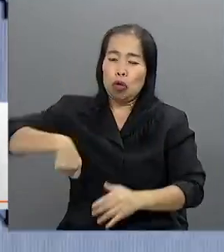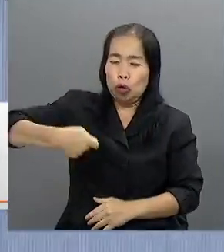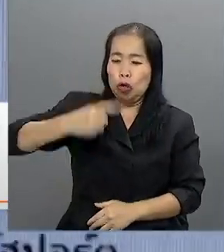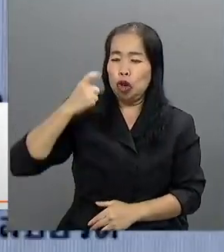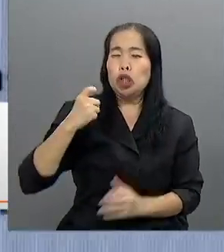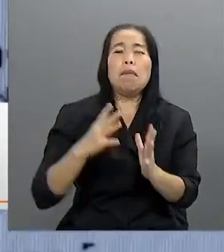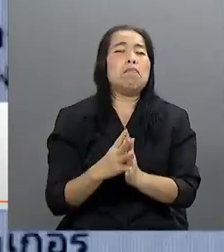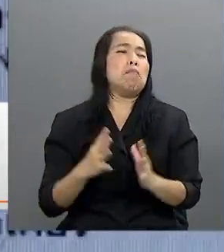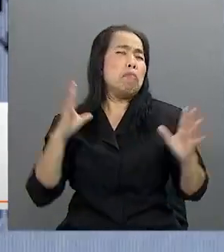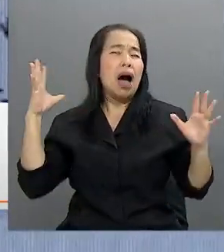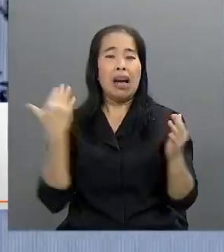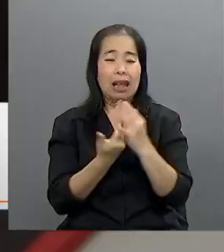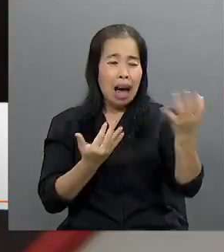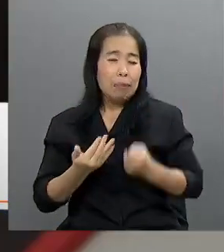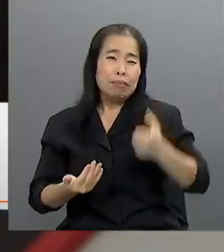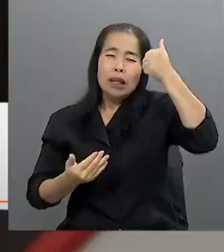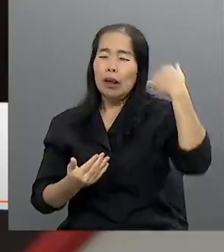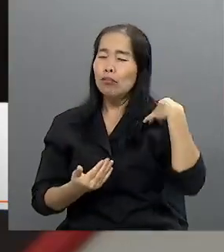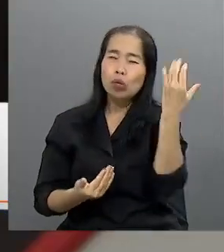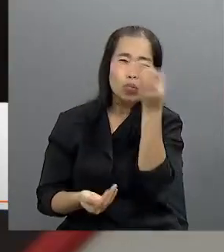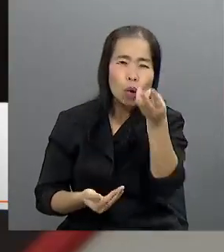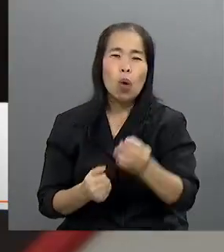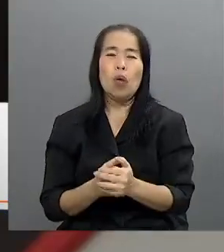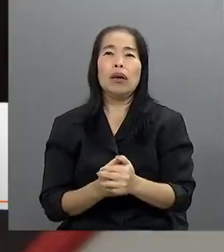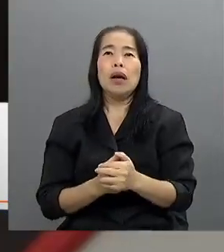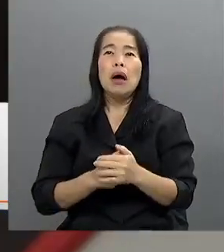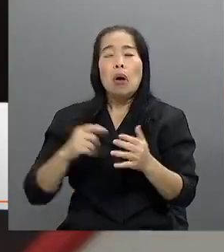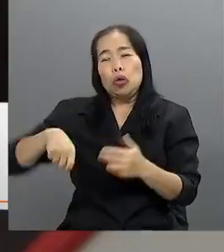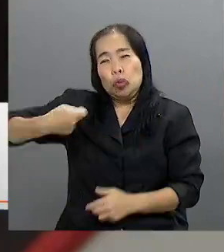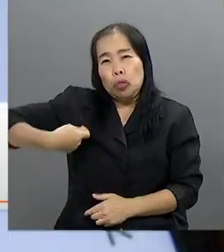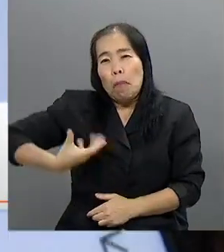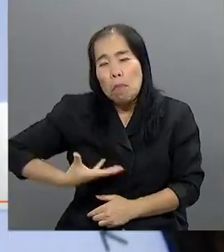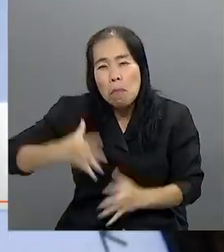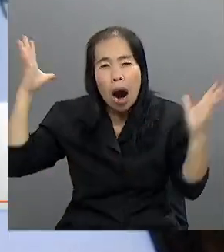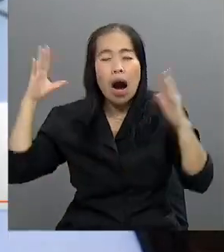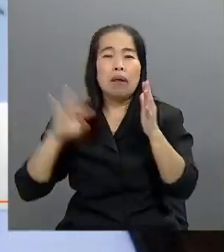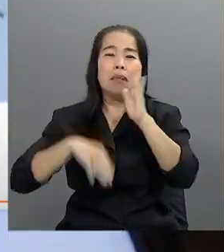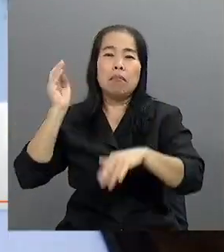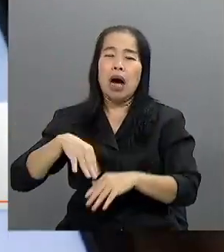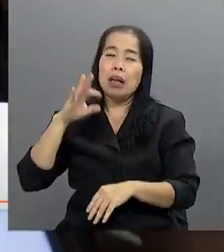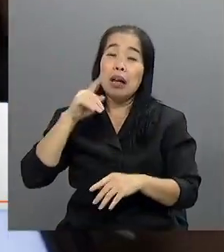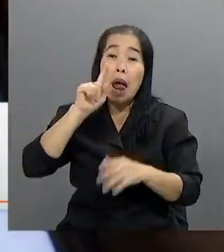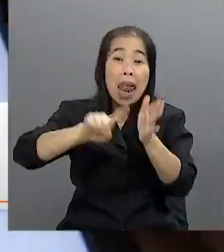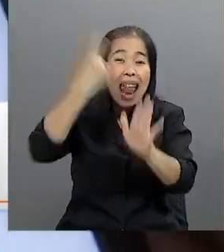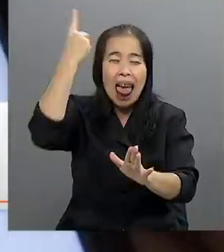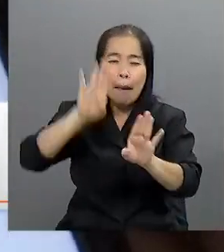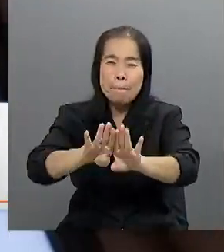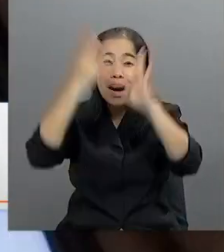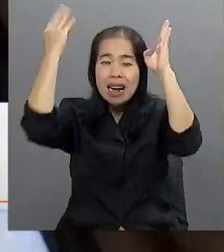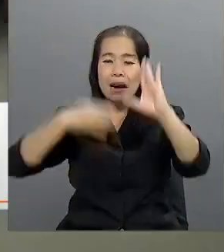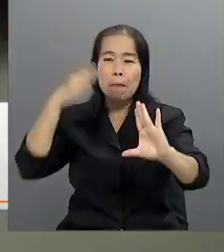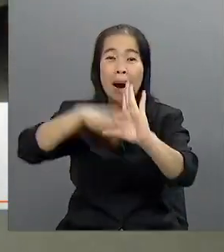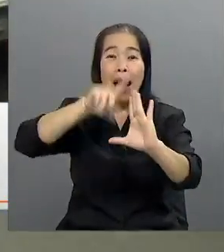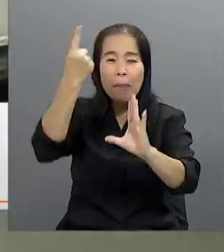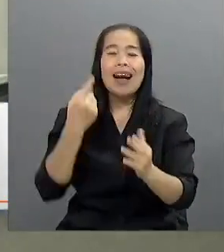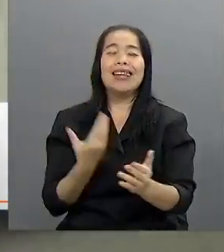ามีแค่ไม่ถึง 20% ไม่ถึงอ่ะ12 18อ่ะ อาจจะได้ตอนแรกแต่ท้ายที่สุดแล้วก็เสียอยู่ดีคุณผู้ชมรวมไปถึงการแชร์ข่าวปล